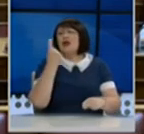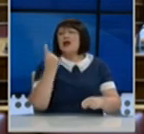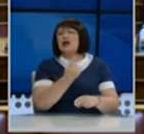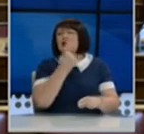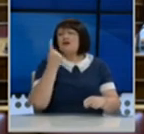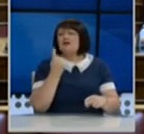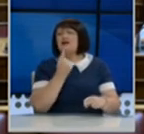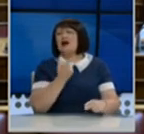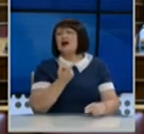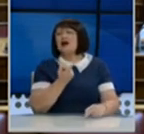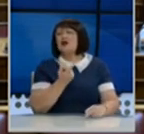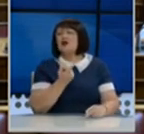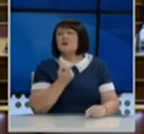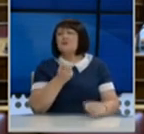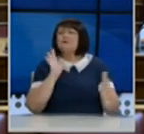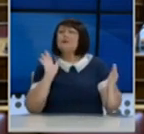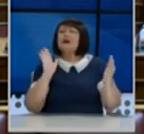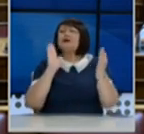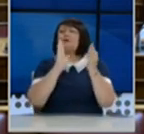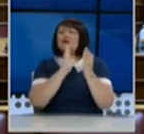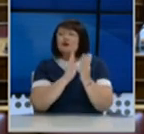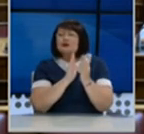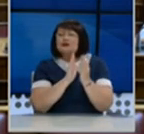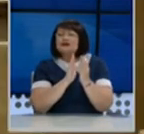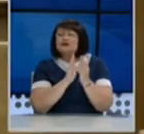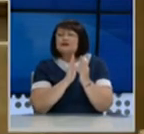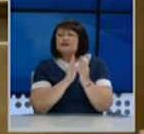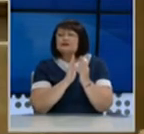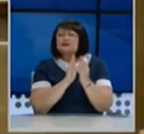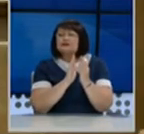οικολογικού, να αντιμετωπιστεί με